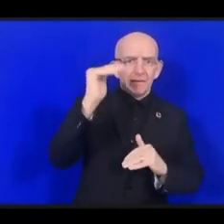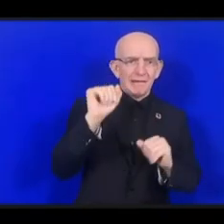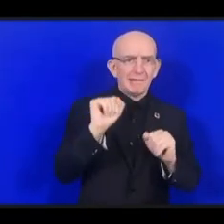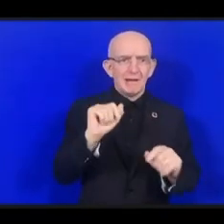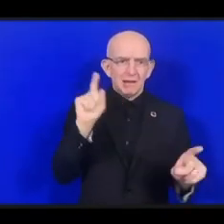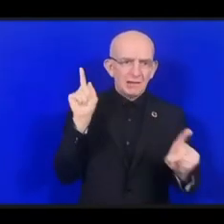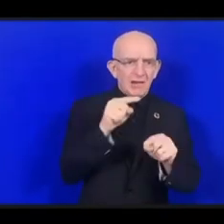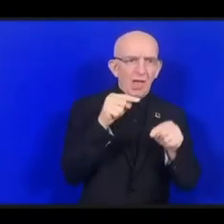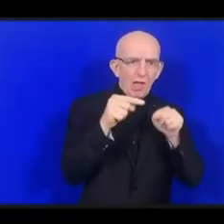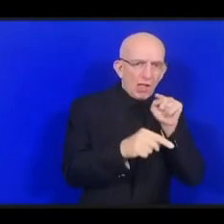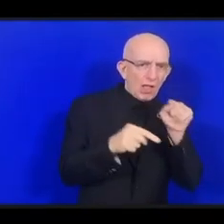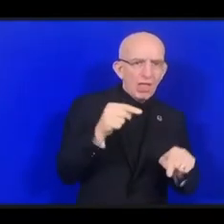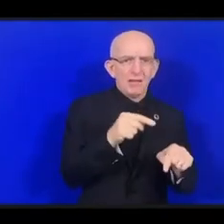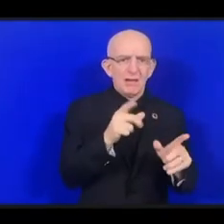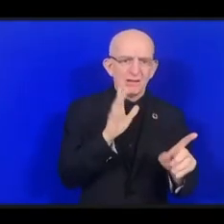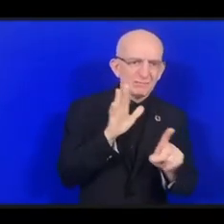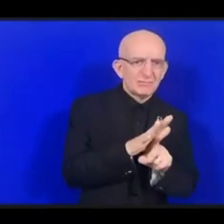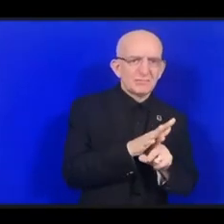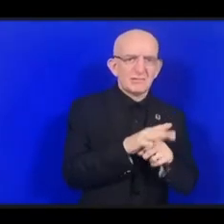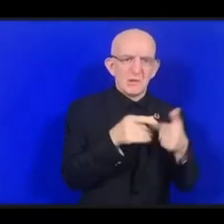和这个严重的